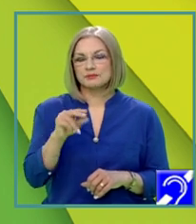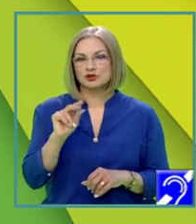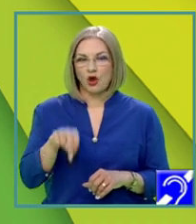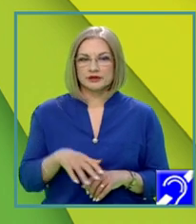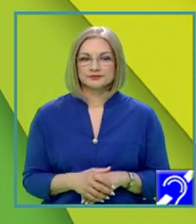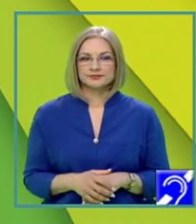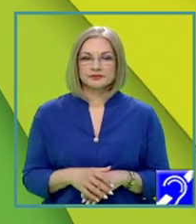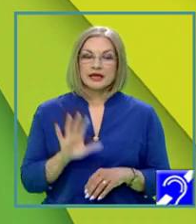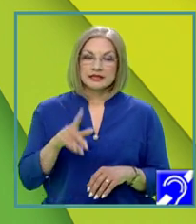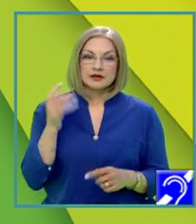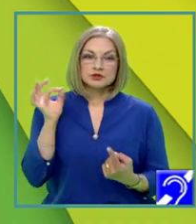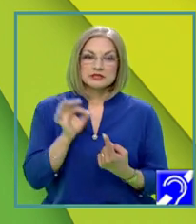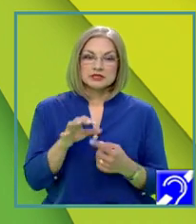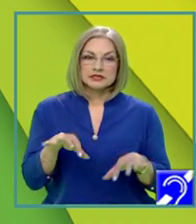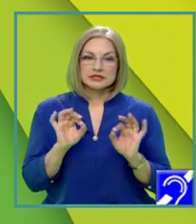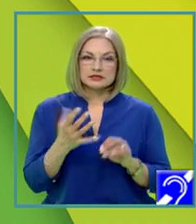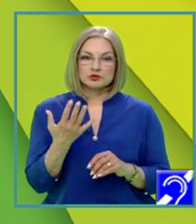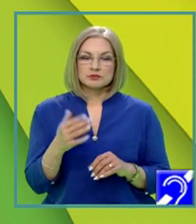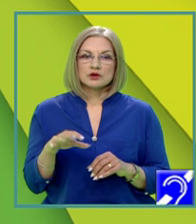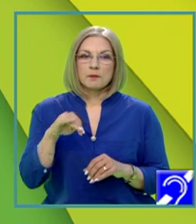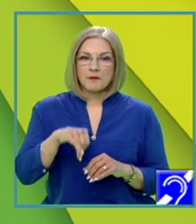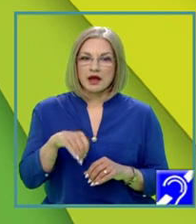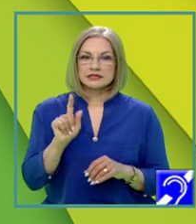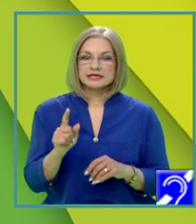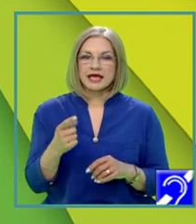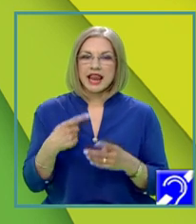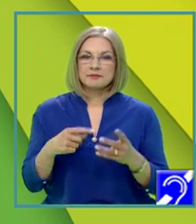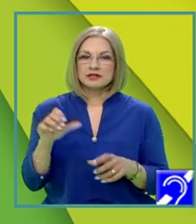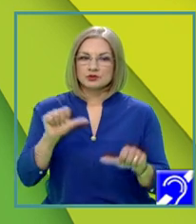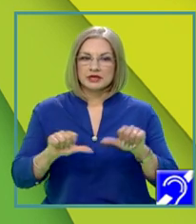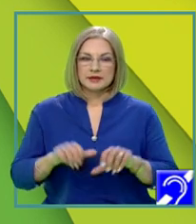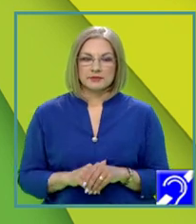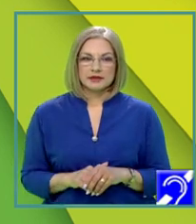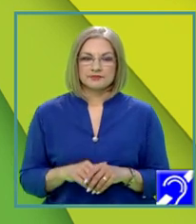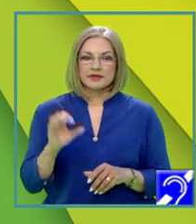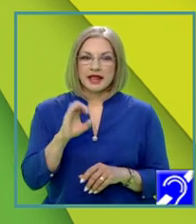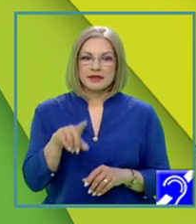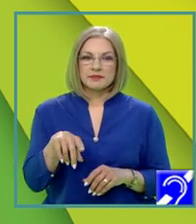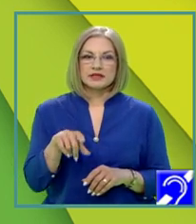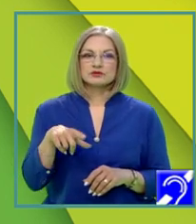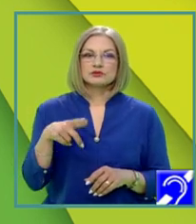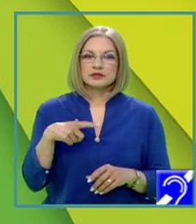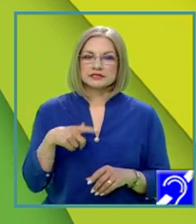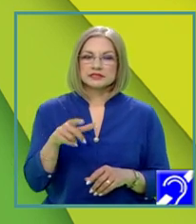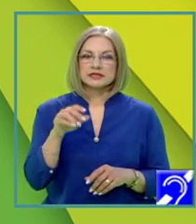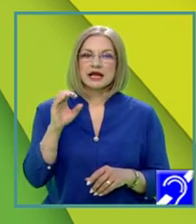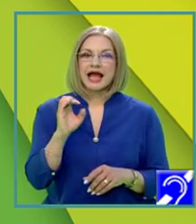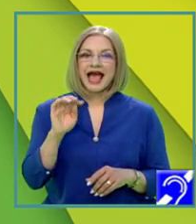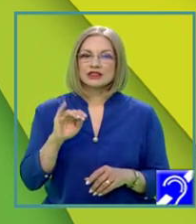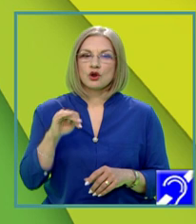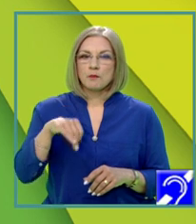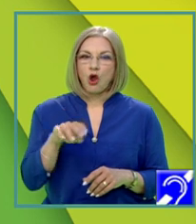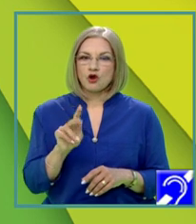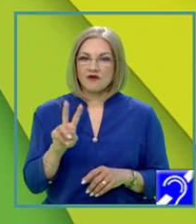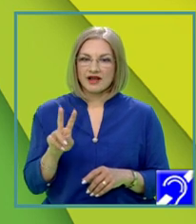avem De determinat numărul de masă al elementului chimic elementul e vorba campion monovalenti asta